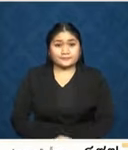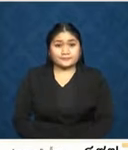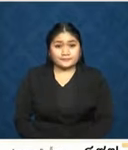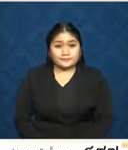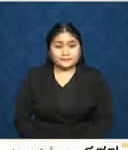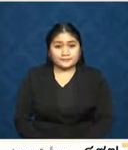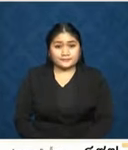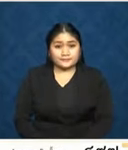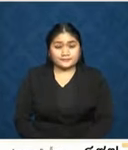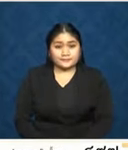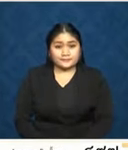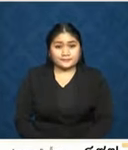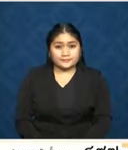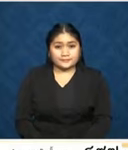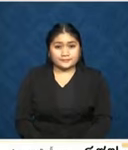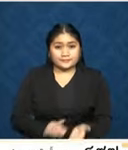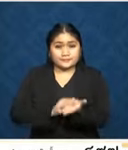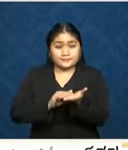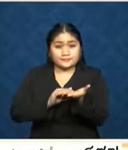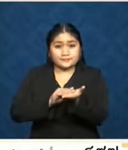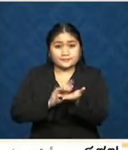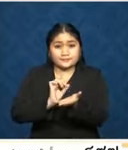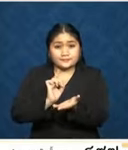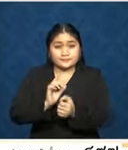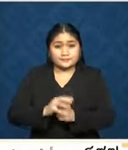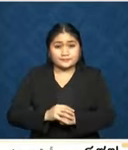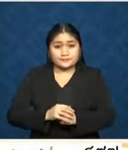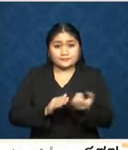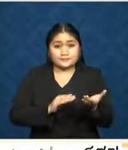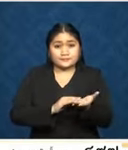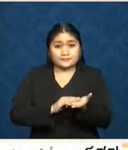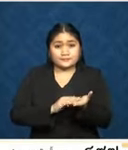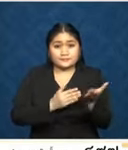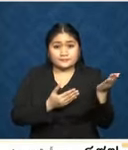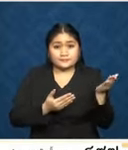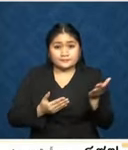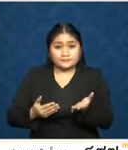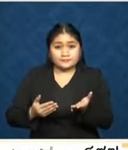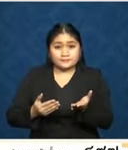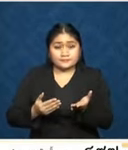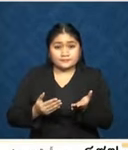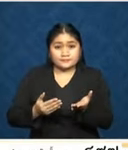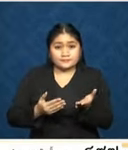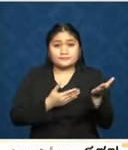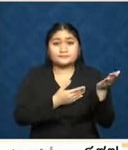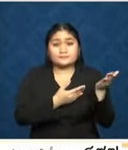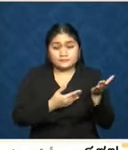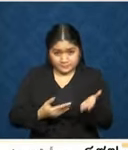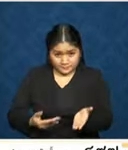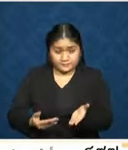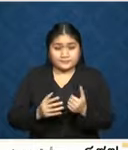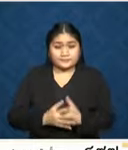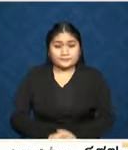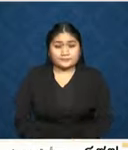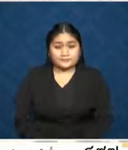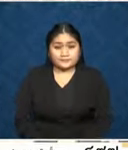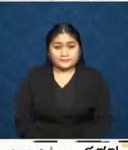ครับเอขอประทานโทษครับเอ่อขอเชิญคุณกฤตชีวธรรมนนท์ครับ